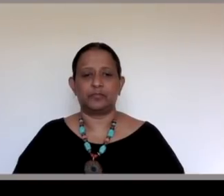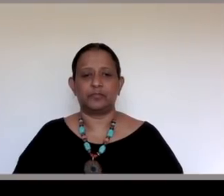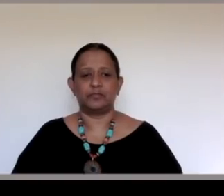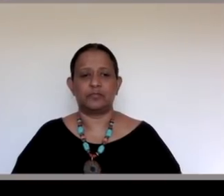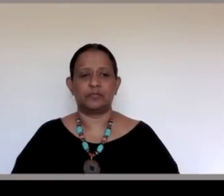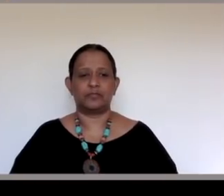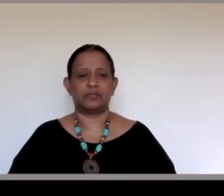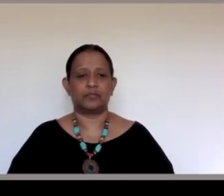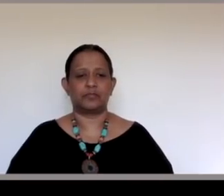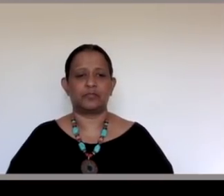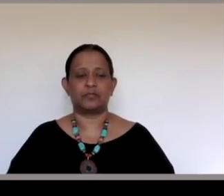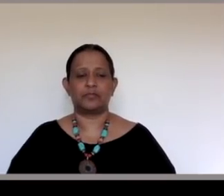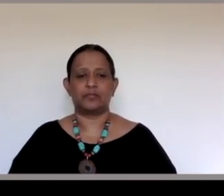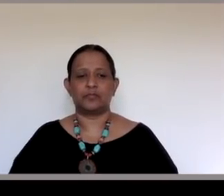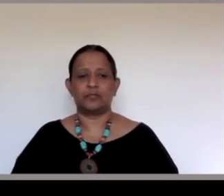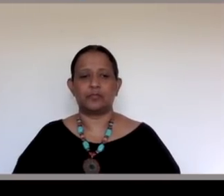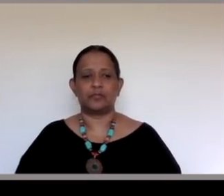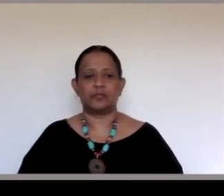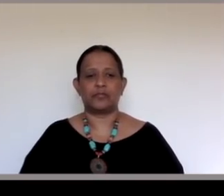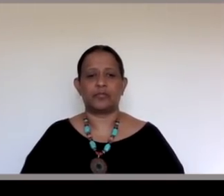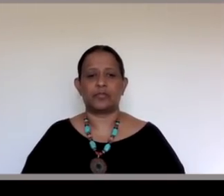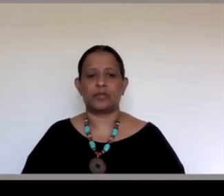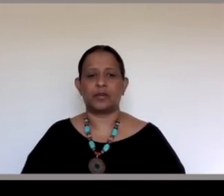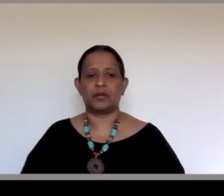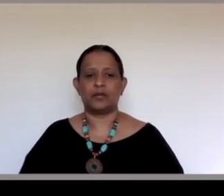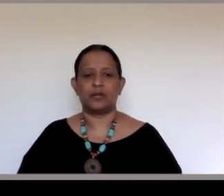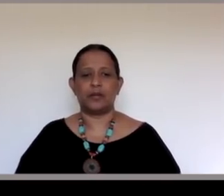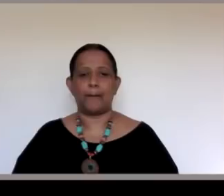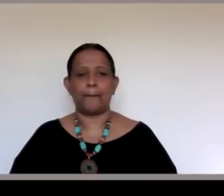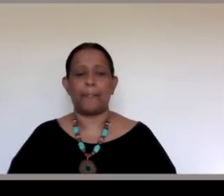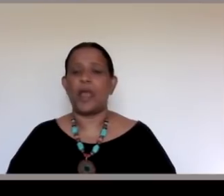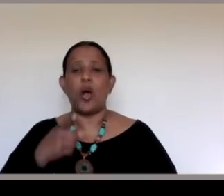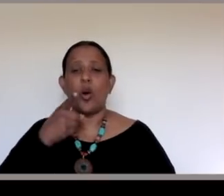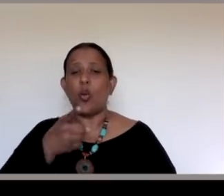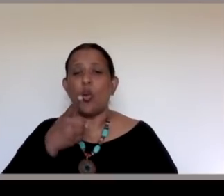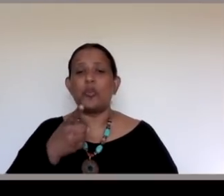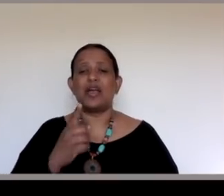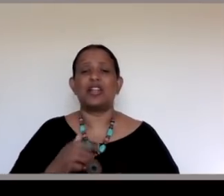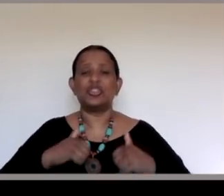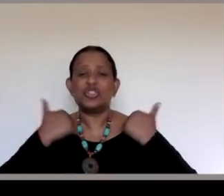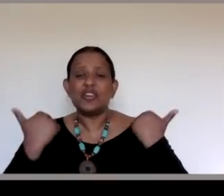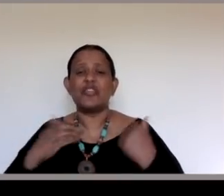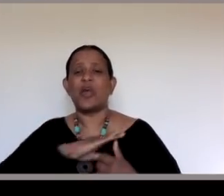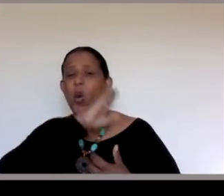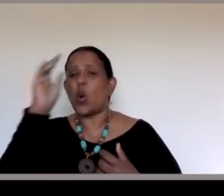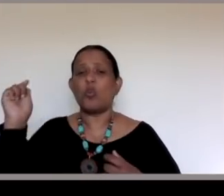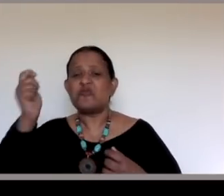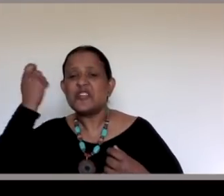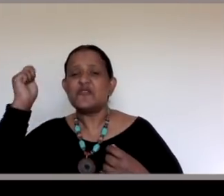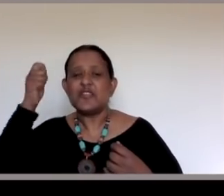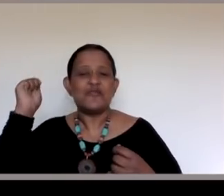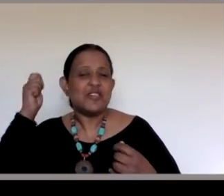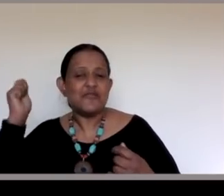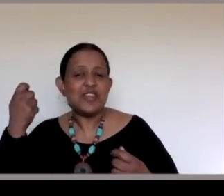சரியான மனப்பான்மையின் மீது. மகே பிரீத்திய தீரணைய வென்னே மா வட்டா சிதுவன தேவால்